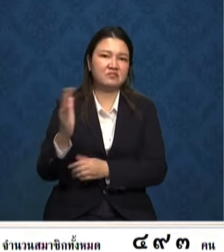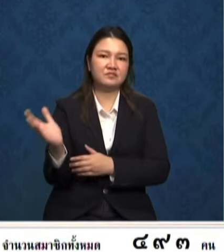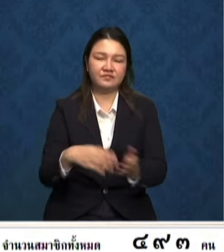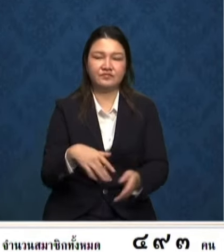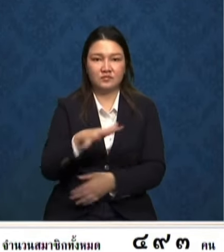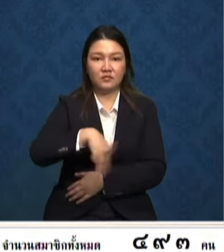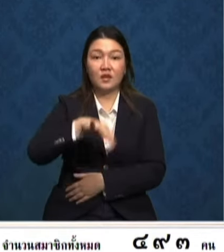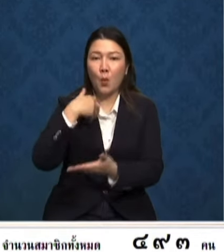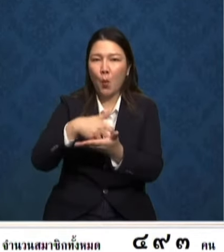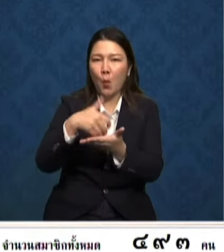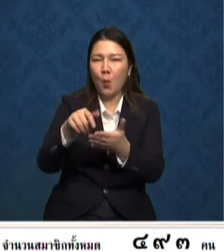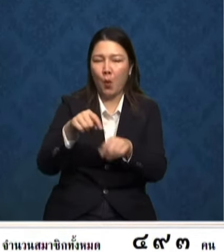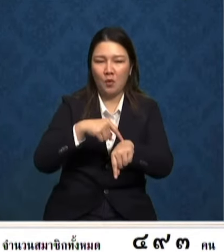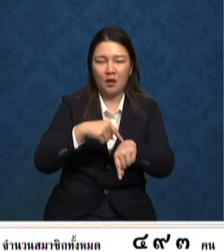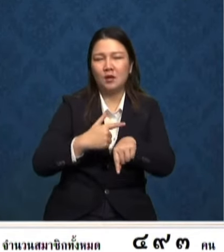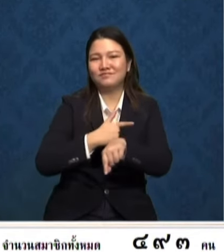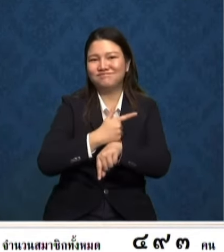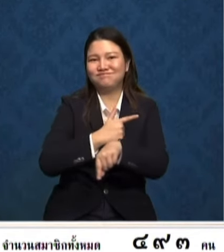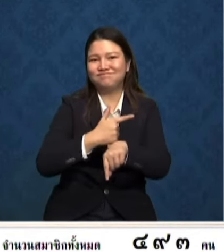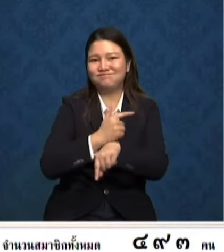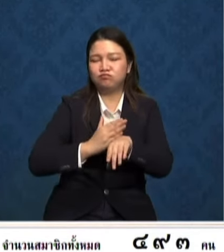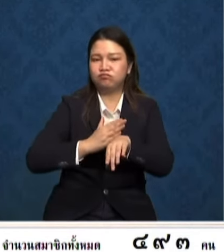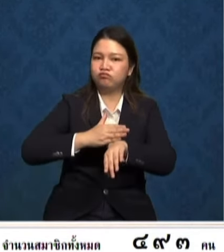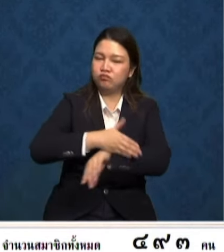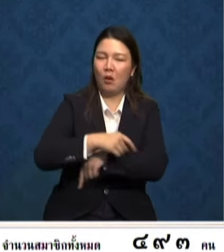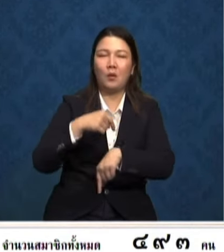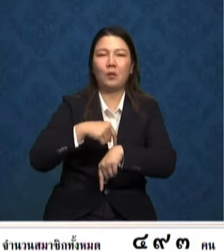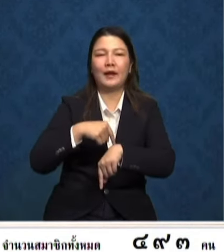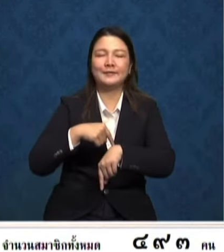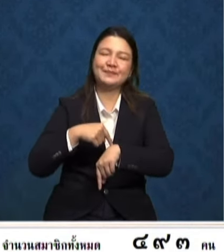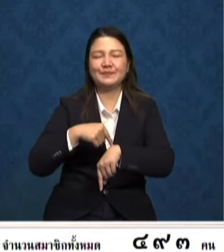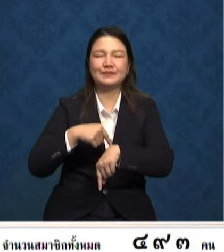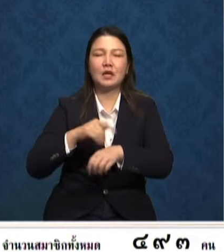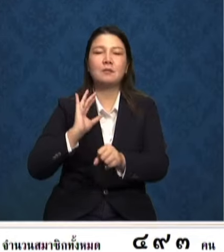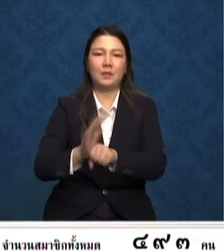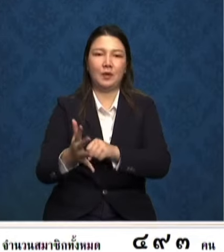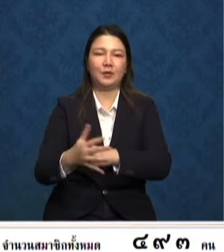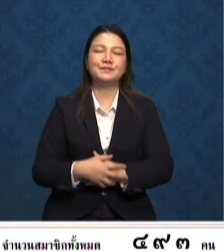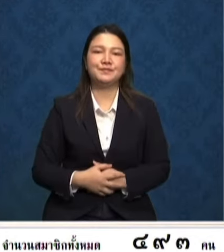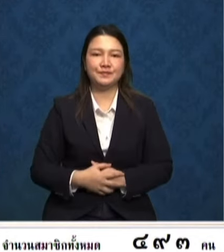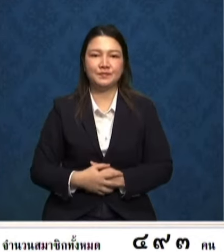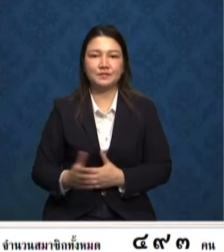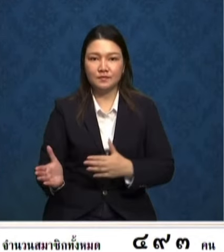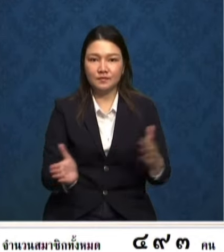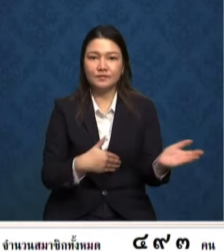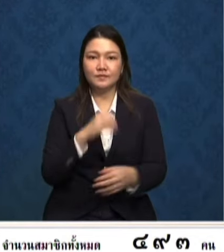คงไม่มีเวลาอภิปรายขยายความด้วยข้อจำกัดของที่ประชุมแห่งนี้ท่านประธาน